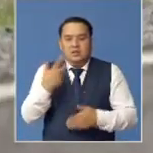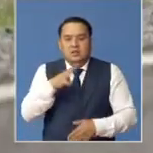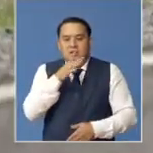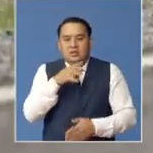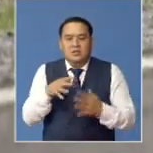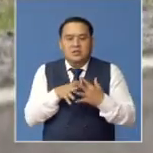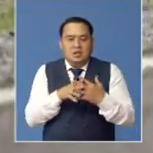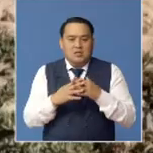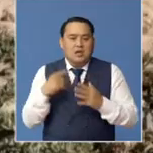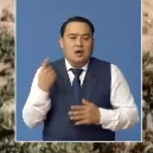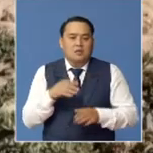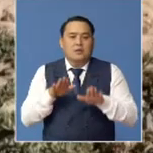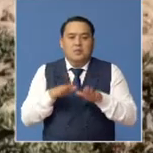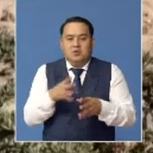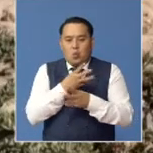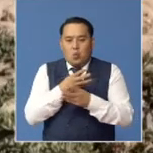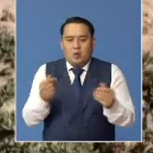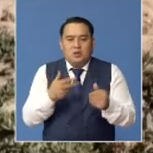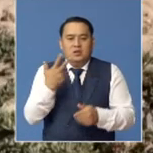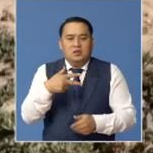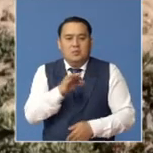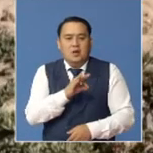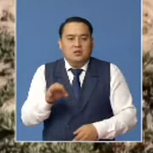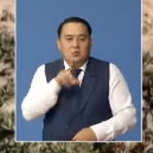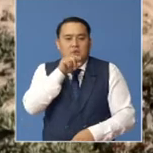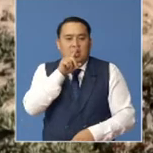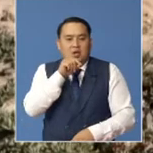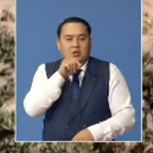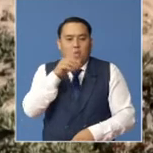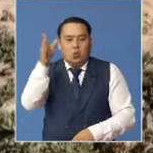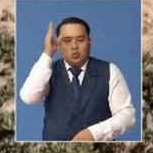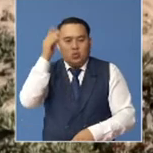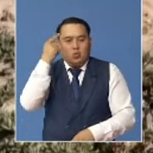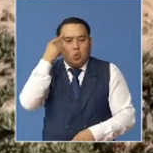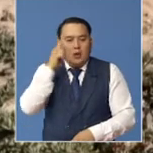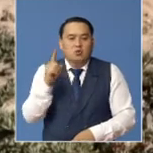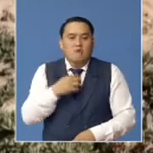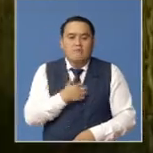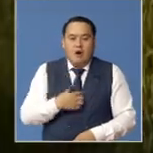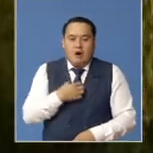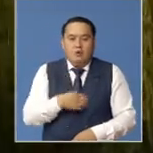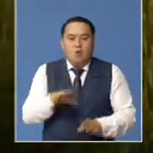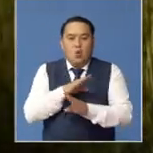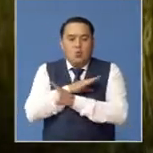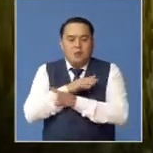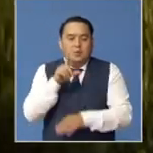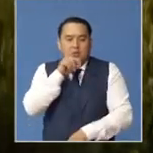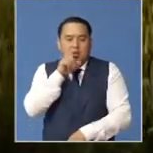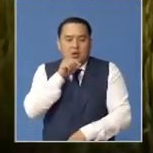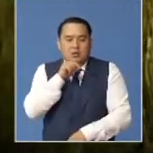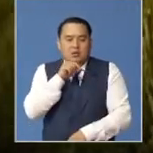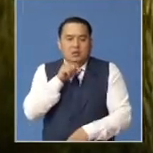в сельскохозяйственной местности исчезло около 30% птиц. Также ученые предполагают, что важную роль в гибели пернатых